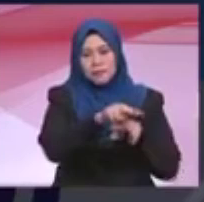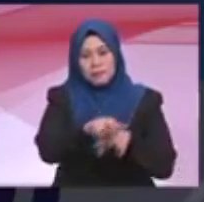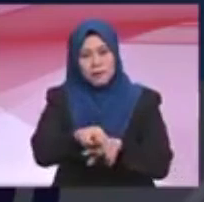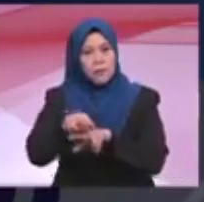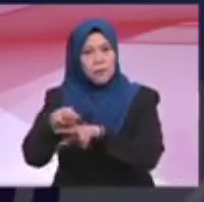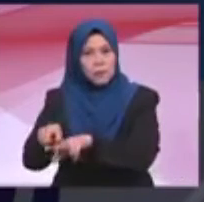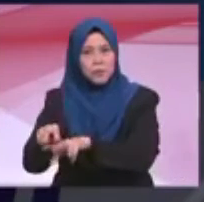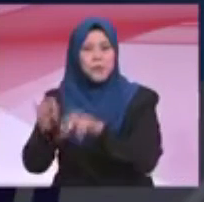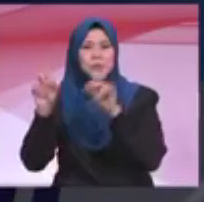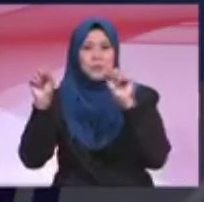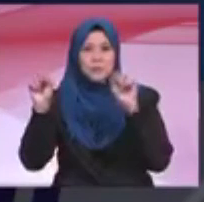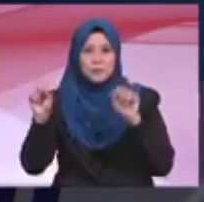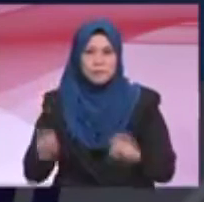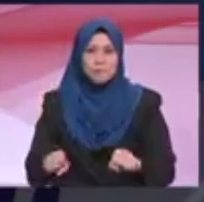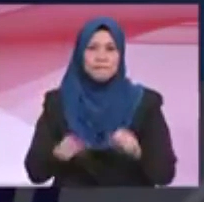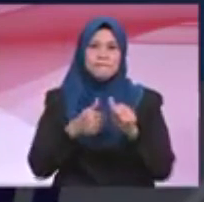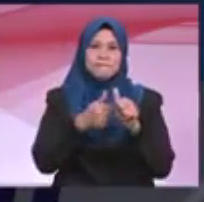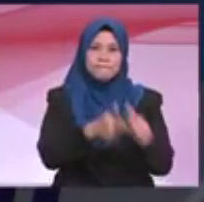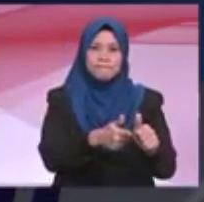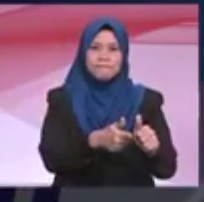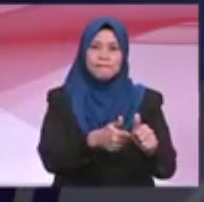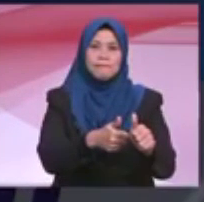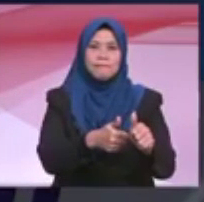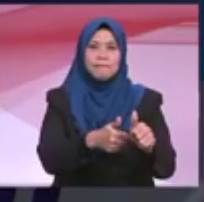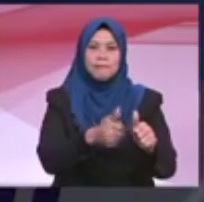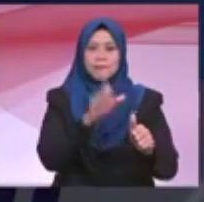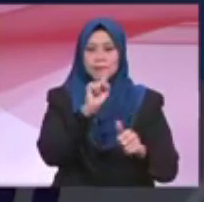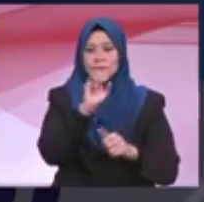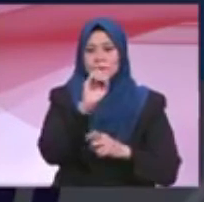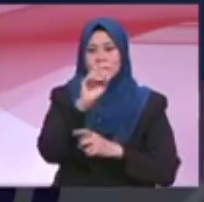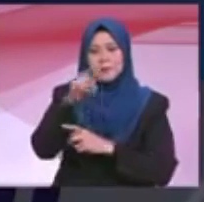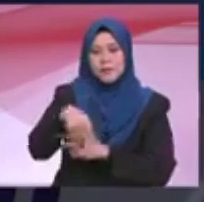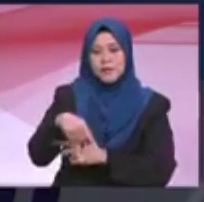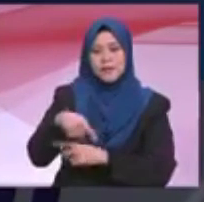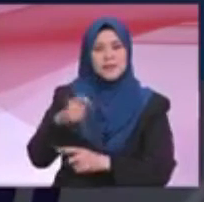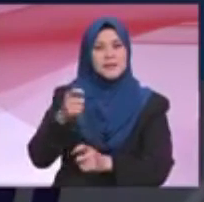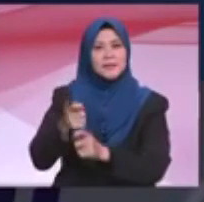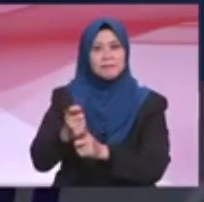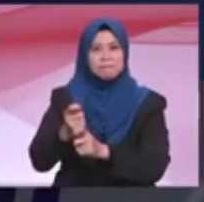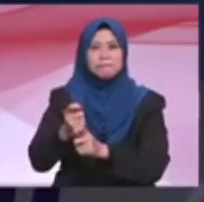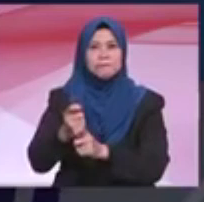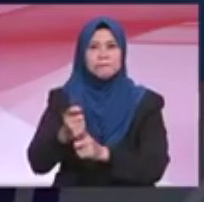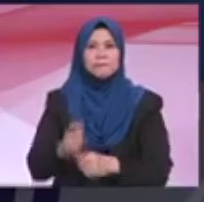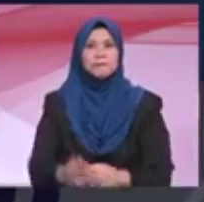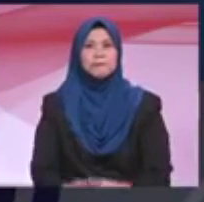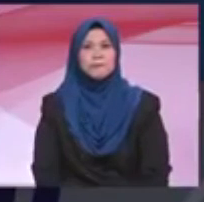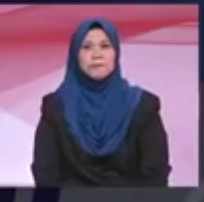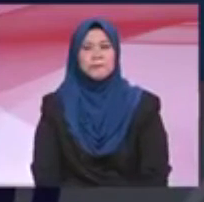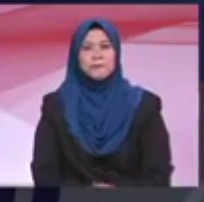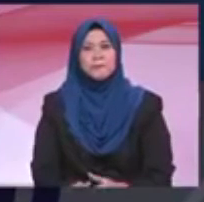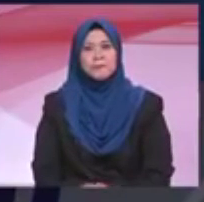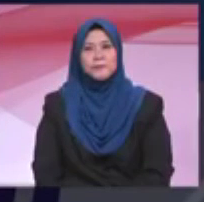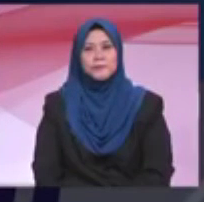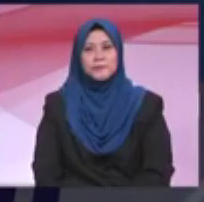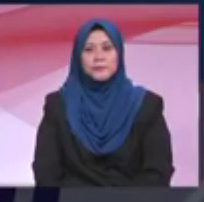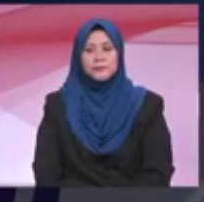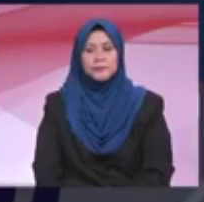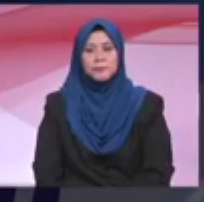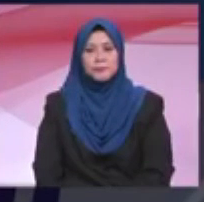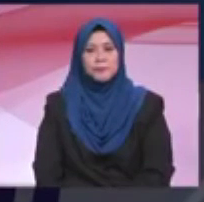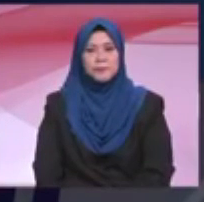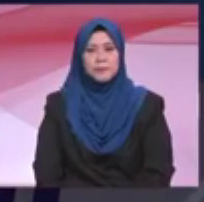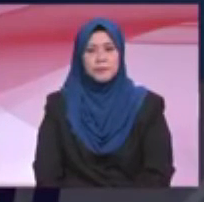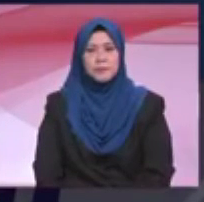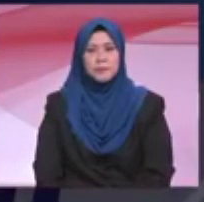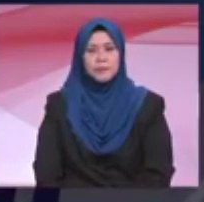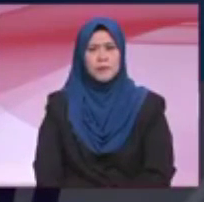pihak dapat mengikuti dan memenuhi SOP yang telah ditetapkan. Ya, silakan. Okay. Hello, YB.